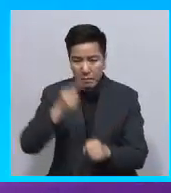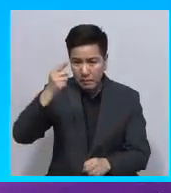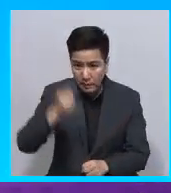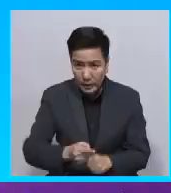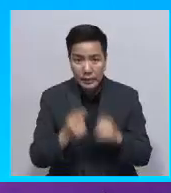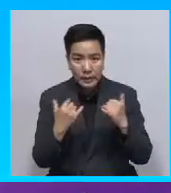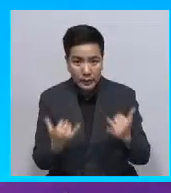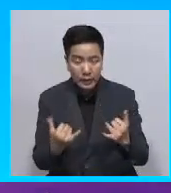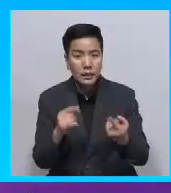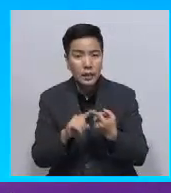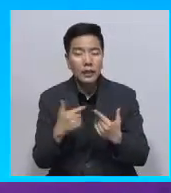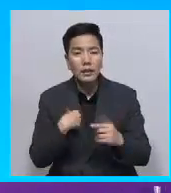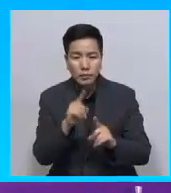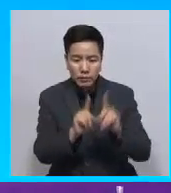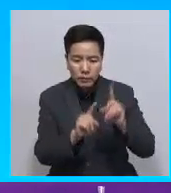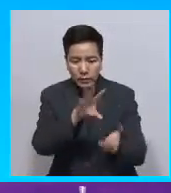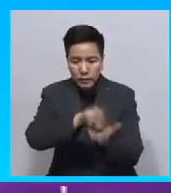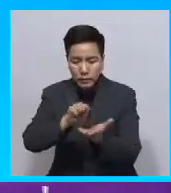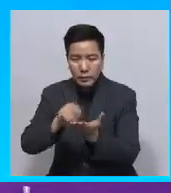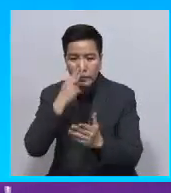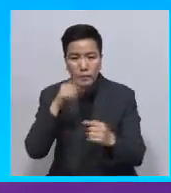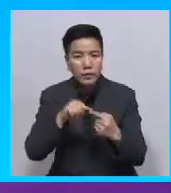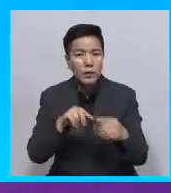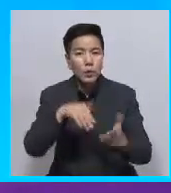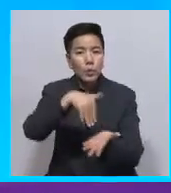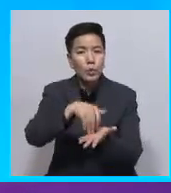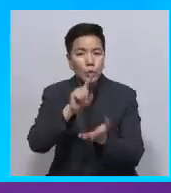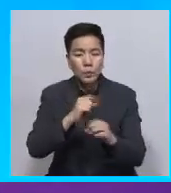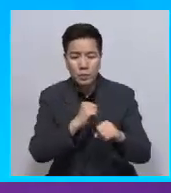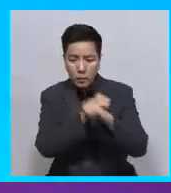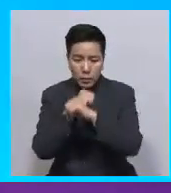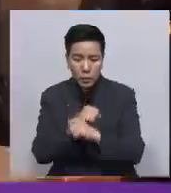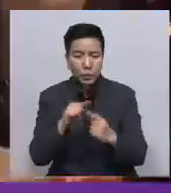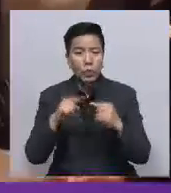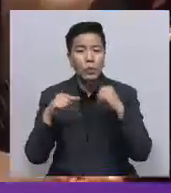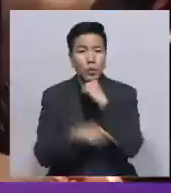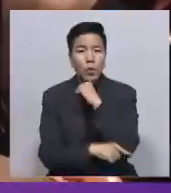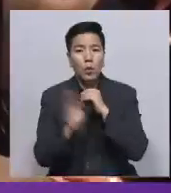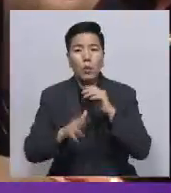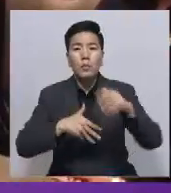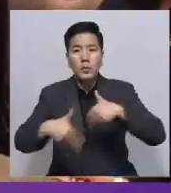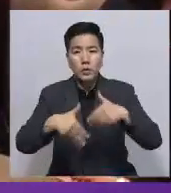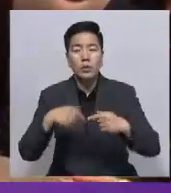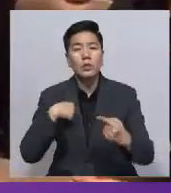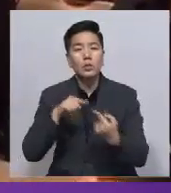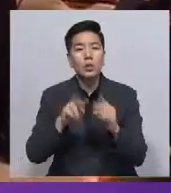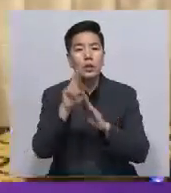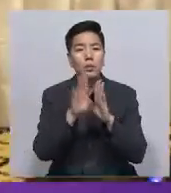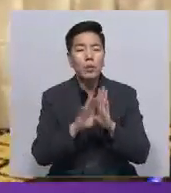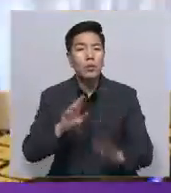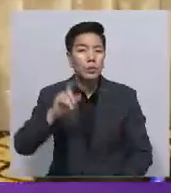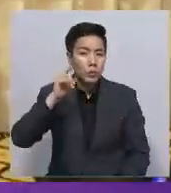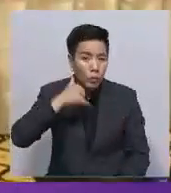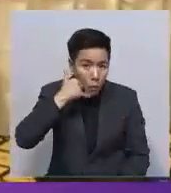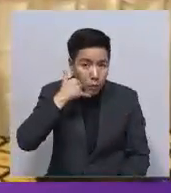างการขณะที่สถิติการรับแจ้งเหตุของศูนย์ป้องกันและปราบปรามการฉ้อโกงประชาชนผ่านระบบโทรศัพ